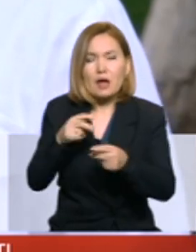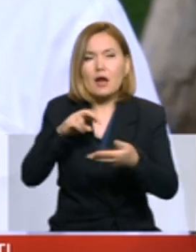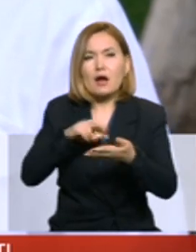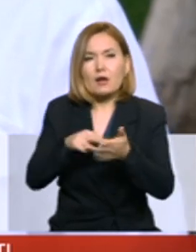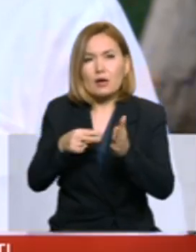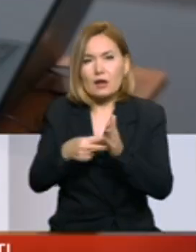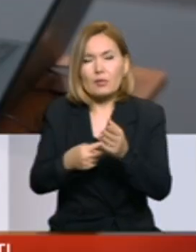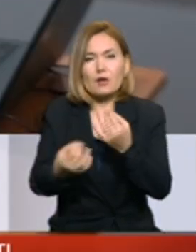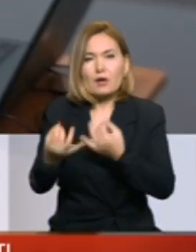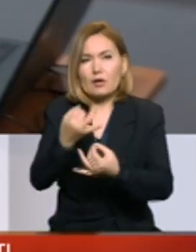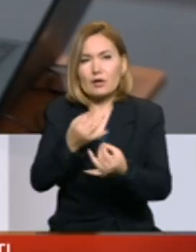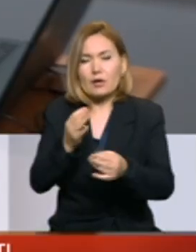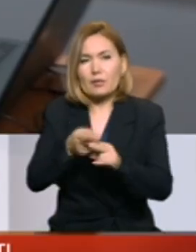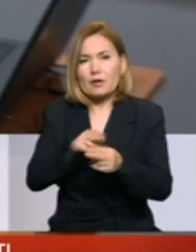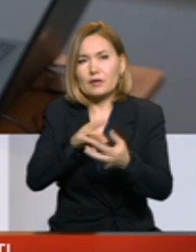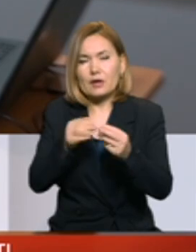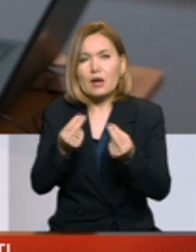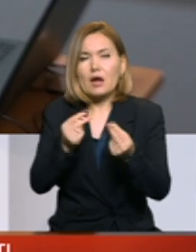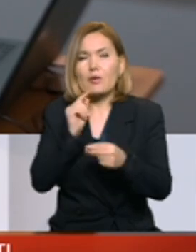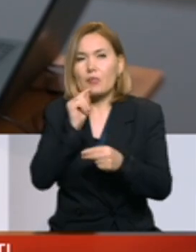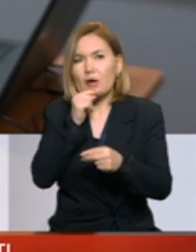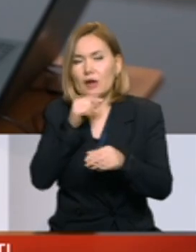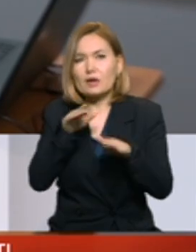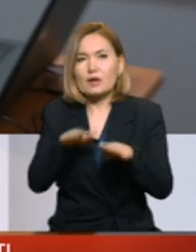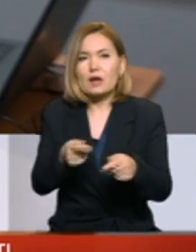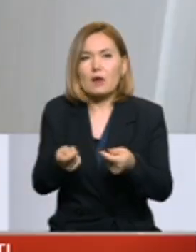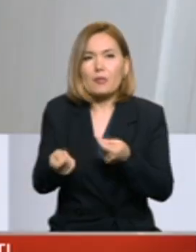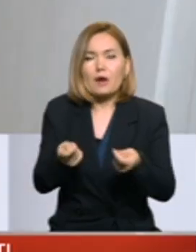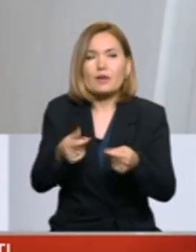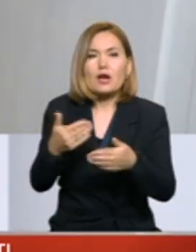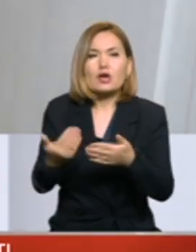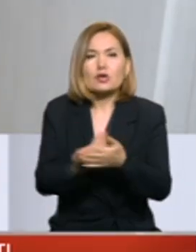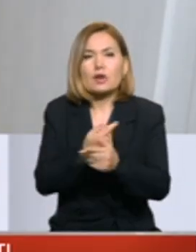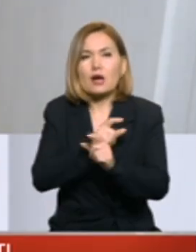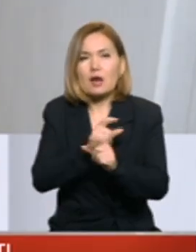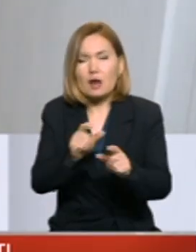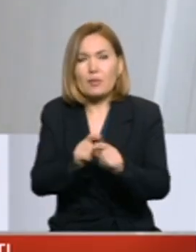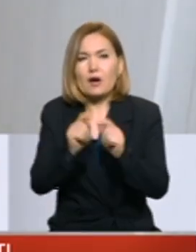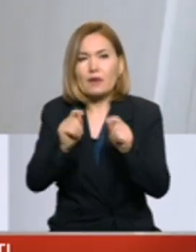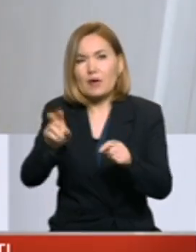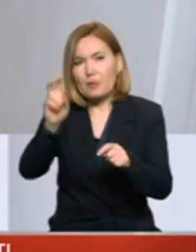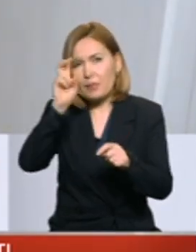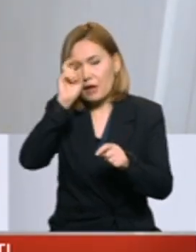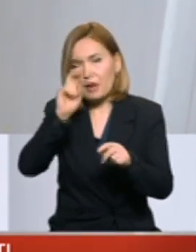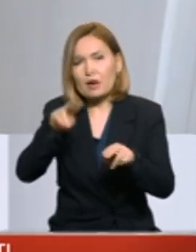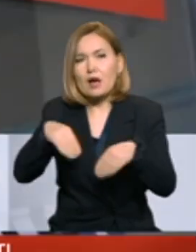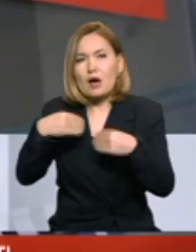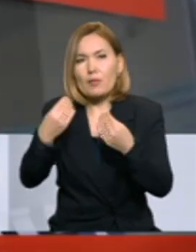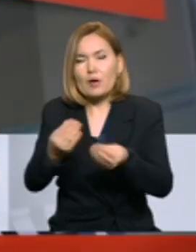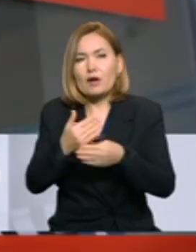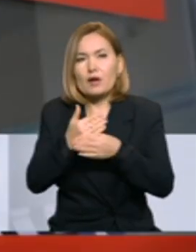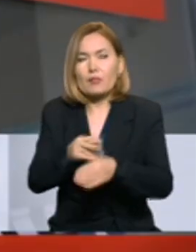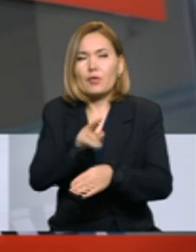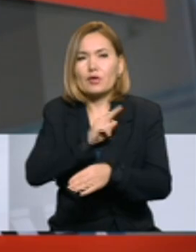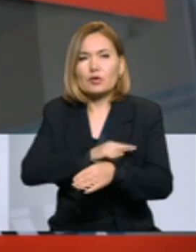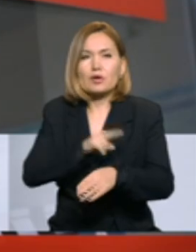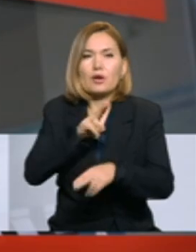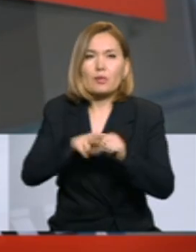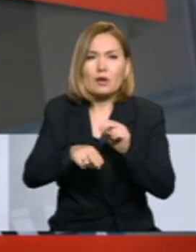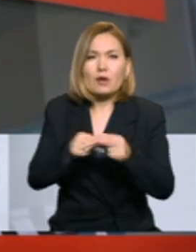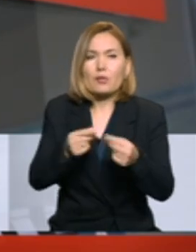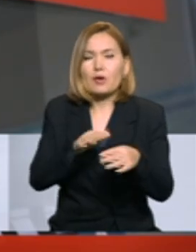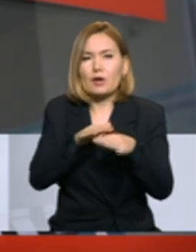мәселесі шешіліп жатыр. Қазына қаржысын үнемдеген жергілікті билік енді жаңа емханаларды мемлекеттік жекеменшік әріптестік негізінде тұрғызуды ұйғарып